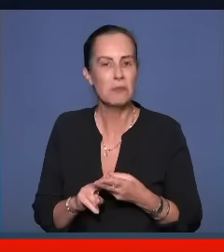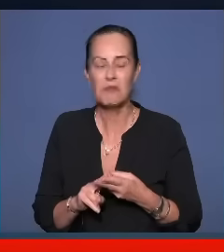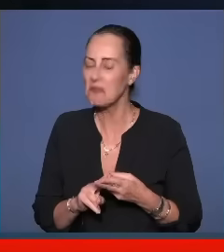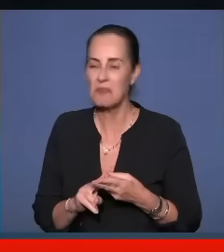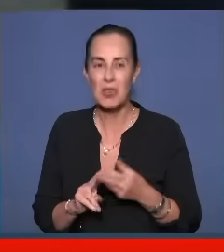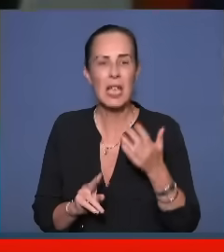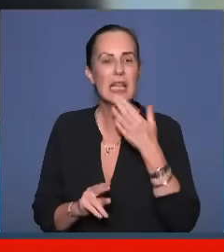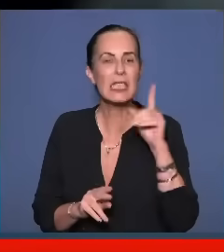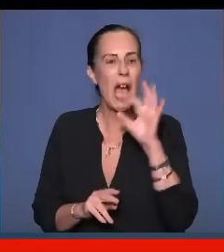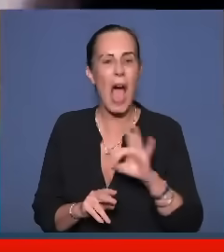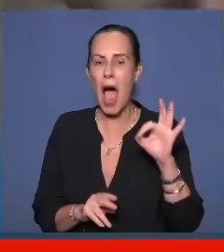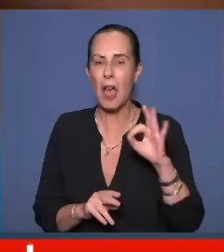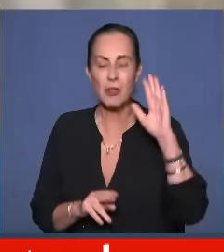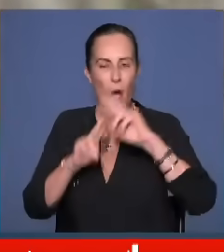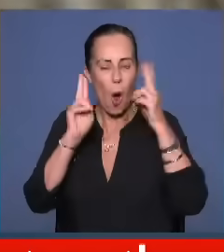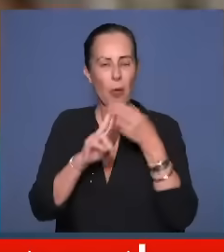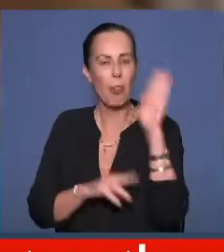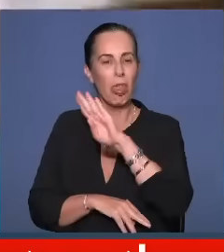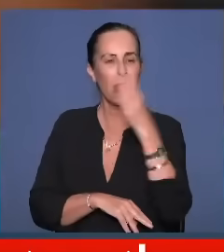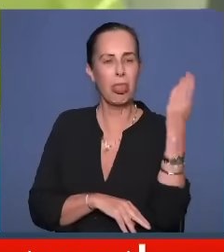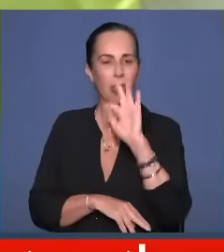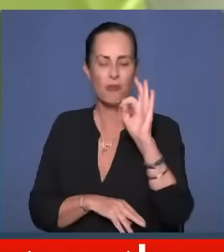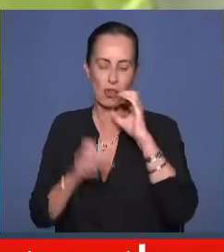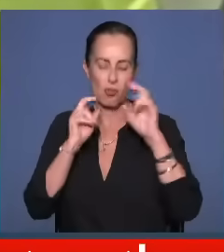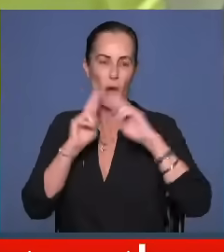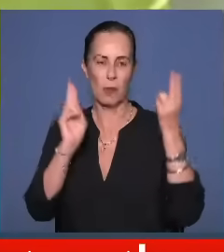עדיין נתקלת בסטנדרט כפול מצד התקשורת העולמית.